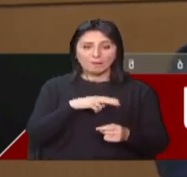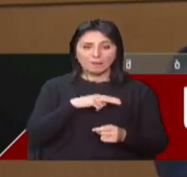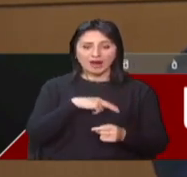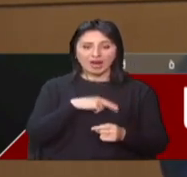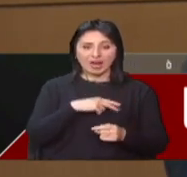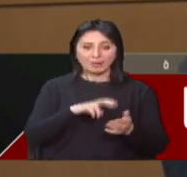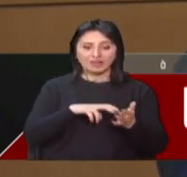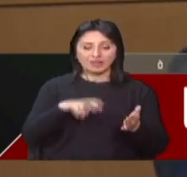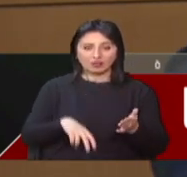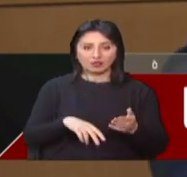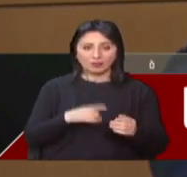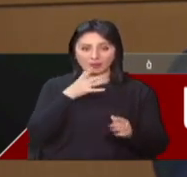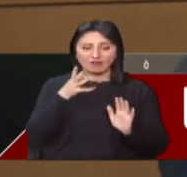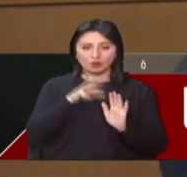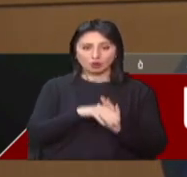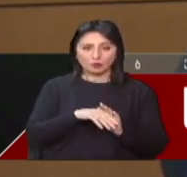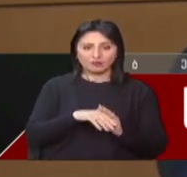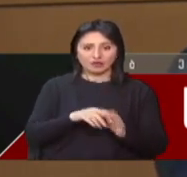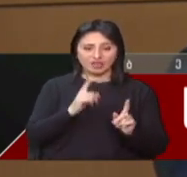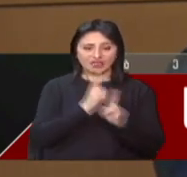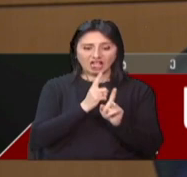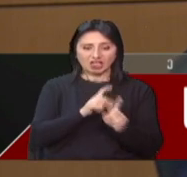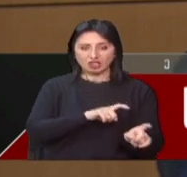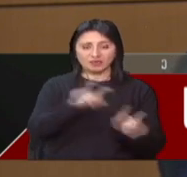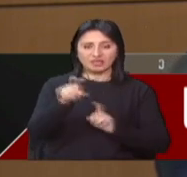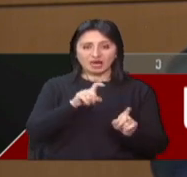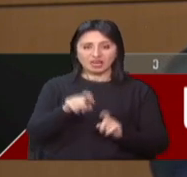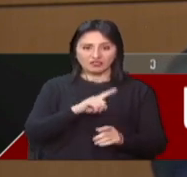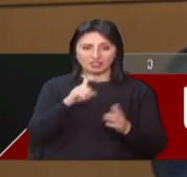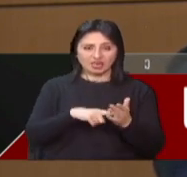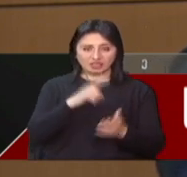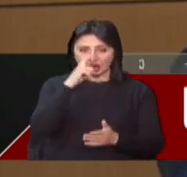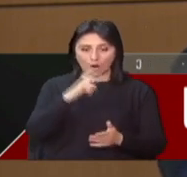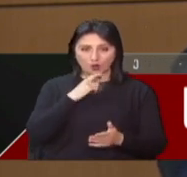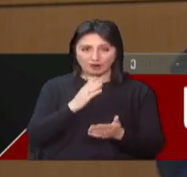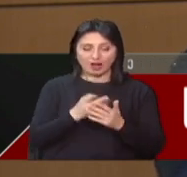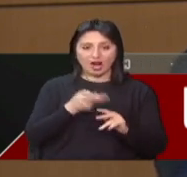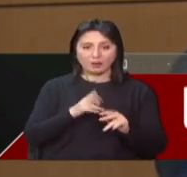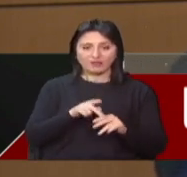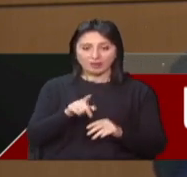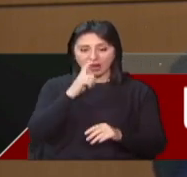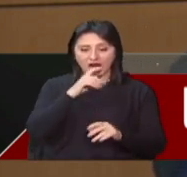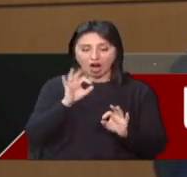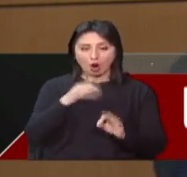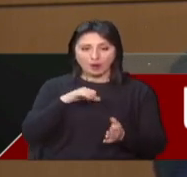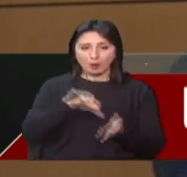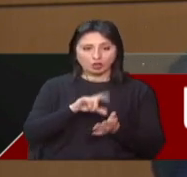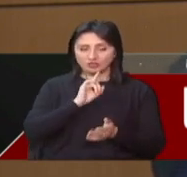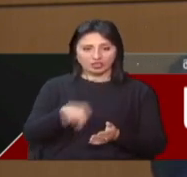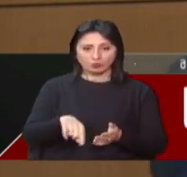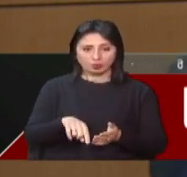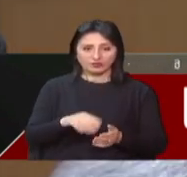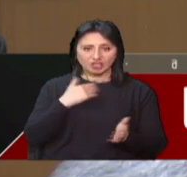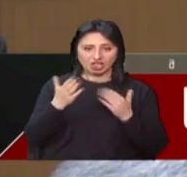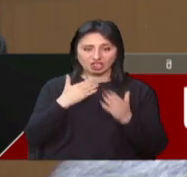პარლამენტის დატოვება და იმავდროულად თანაშემწეებად გადასვლის საკითხი არის გაუგებარი, ამიტომ ამ გაუგებრობაში მონაწილეობას ვერ